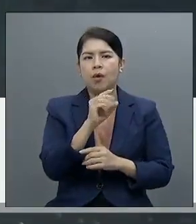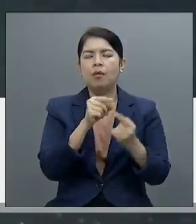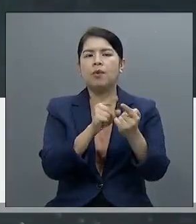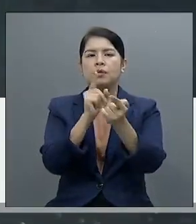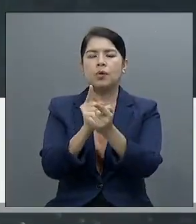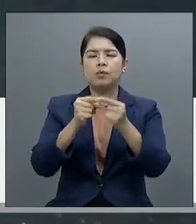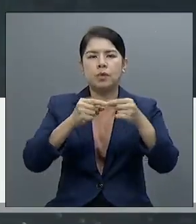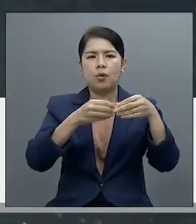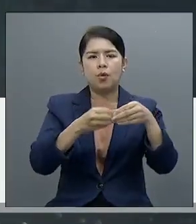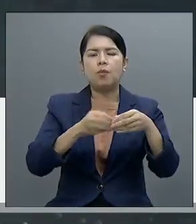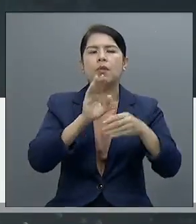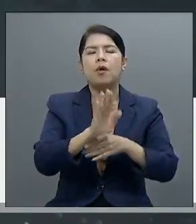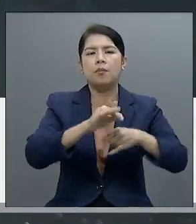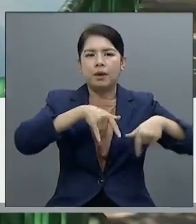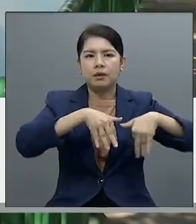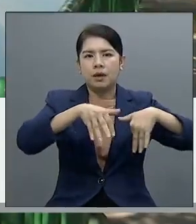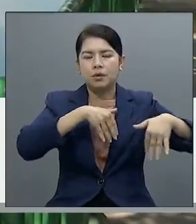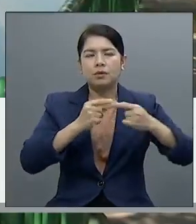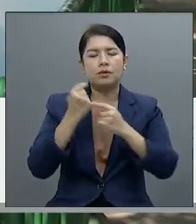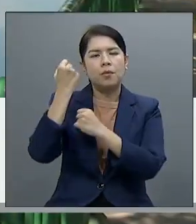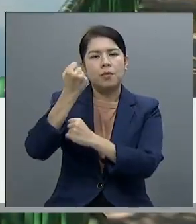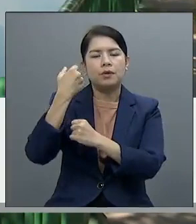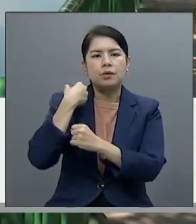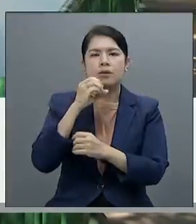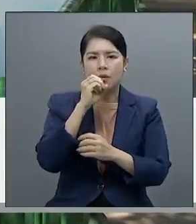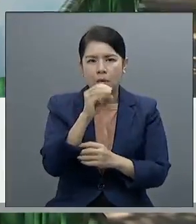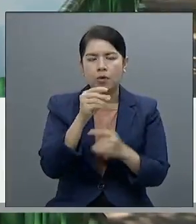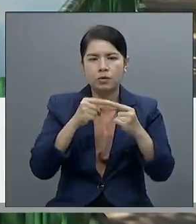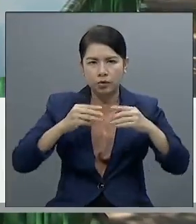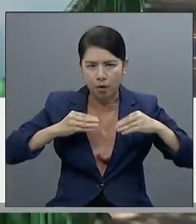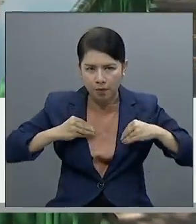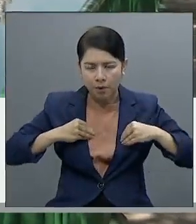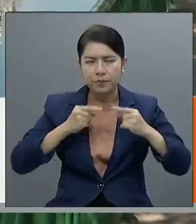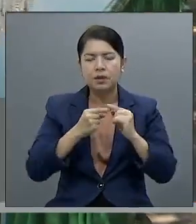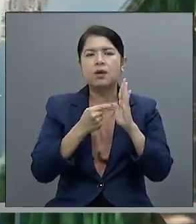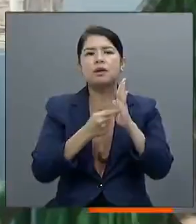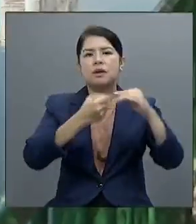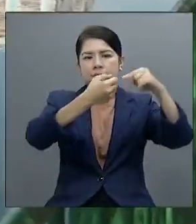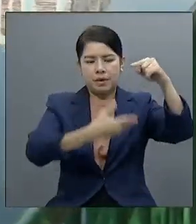นะคะพร้อมทั้งตอบรับข้อเรียกร้องที่เสนอมาทั้ง15ข้อเรียกร้องด้วยค่ะ